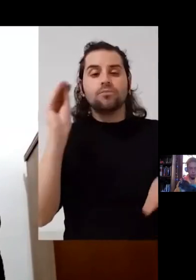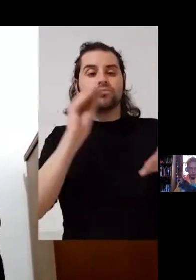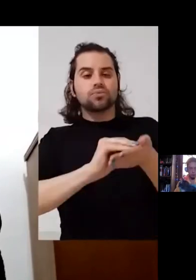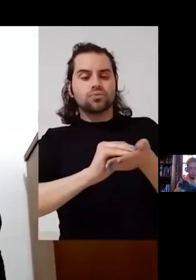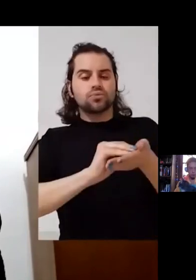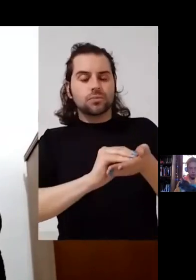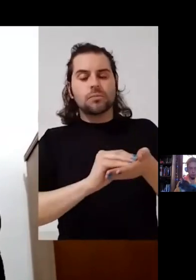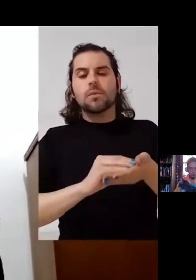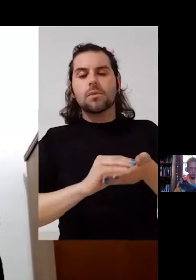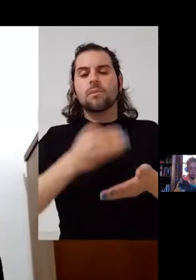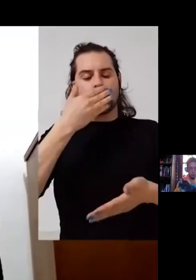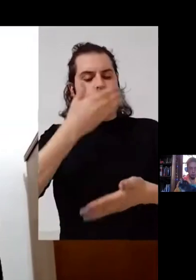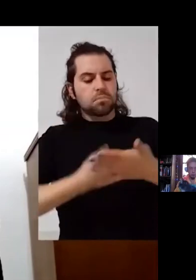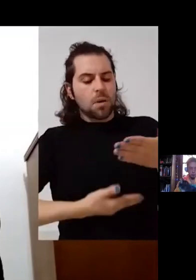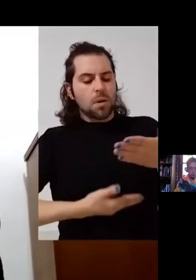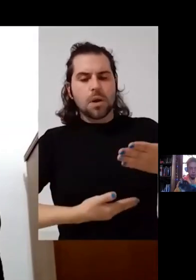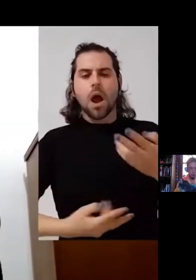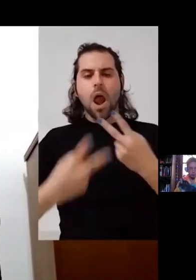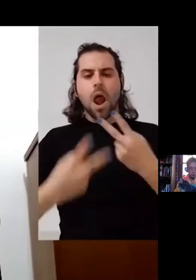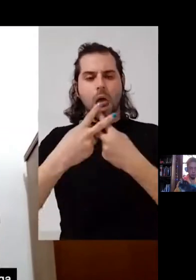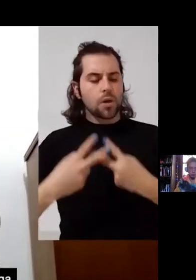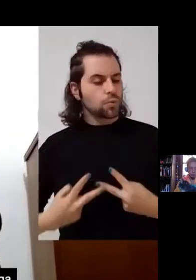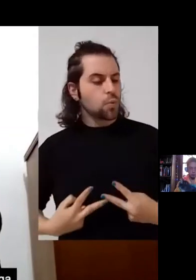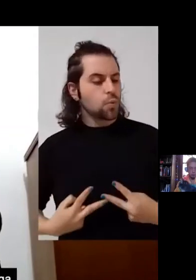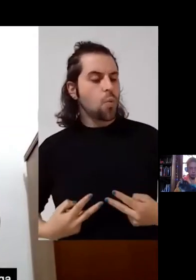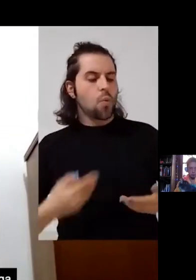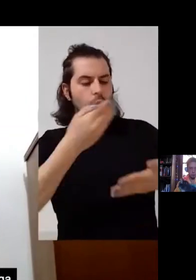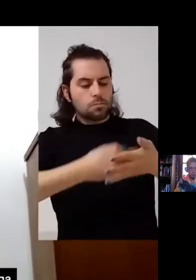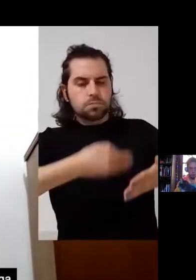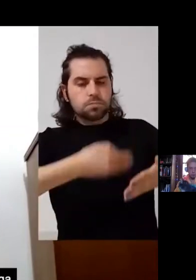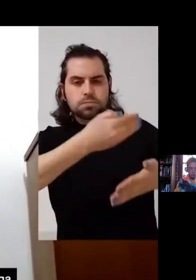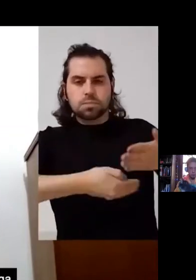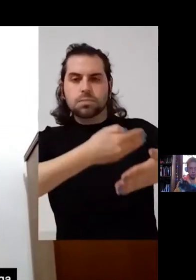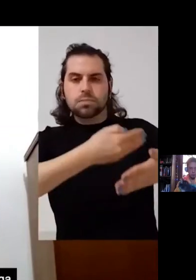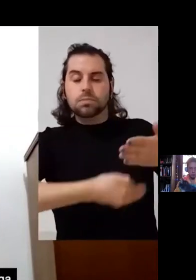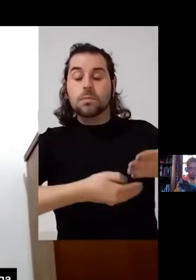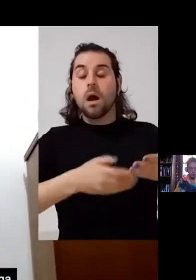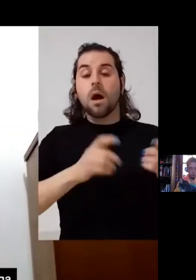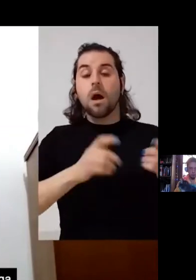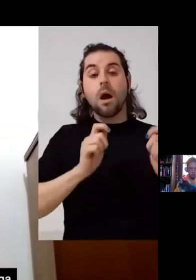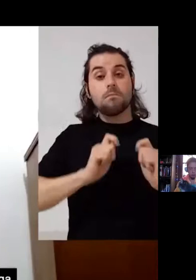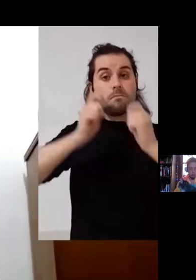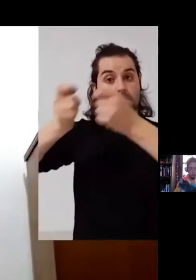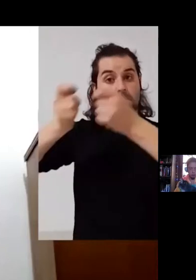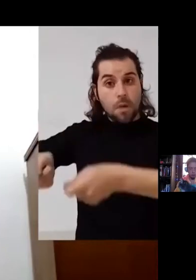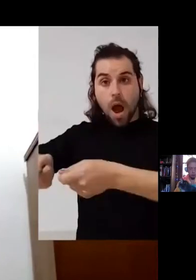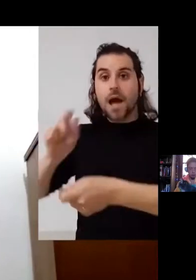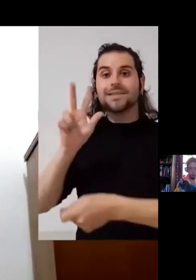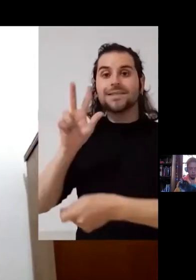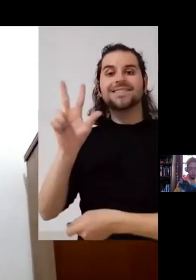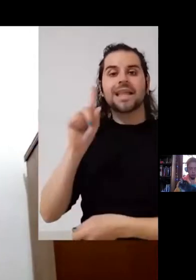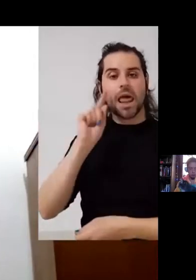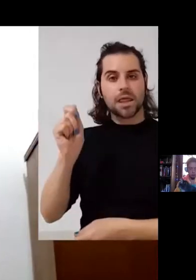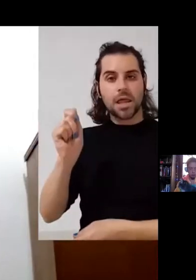J'ai envoyé tous les papiers qu'on me demandait. Dans 3 jours, je